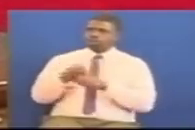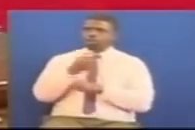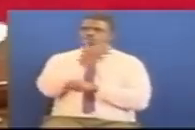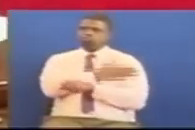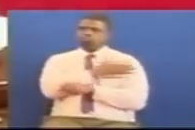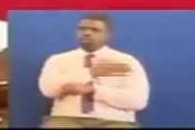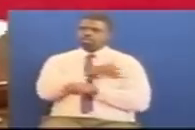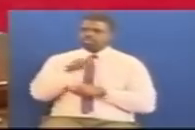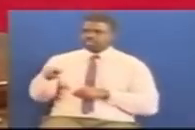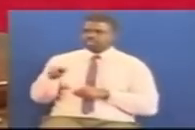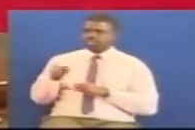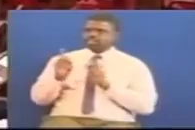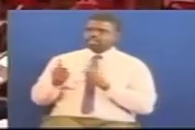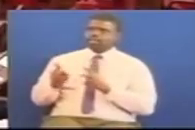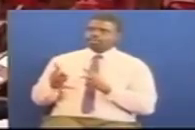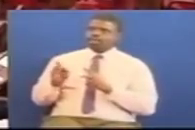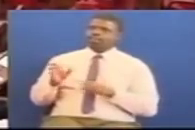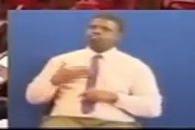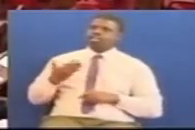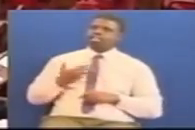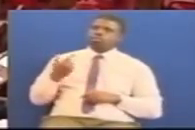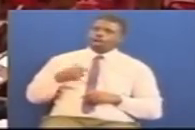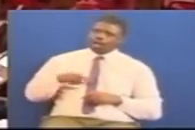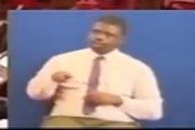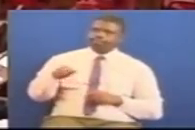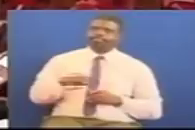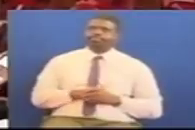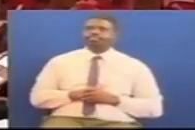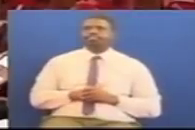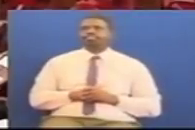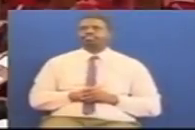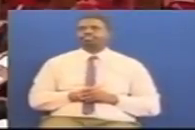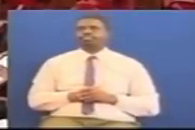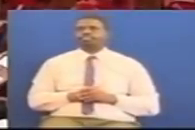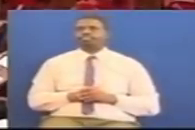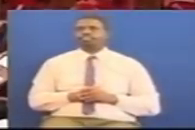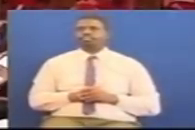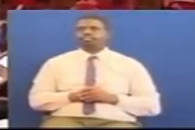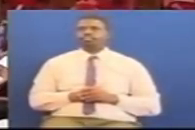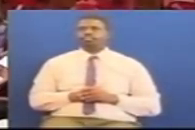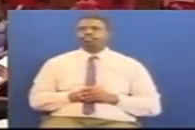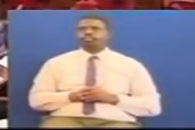inavyostahili. Asante. Mheshimiwa Malembeka.